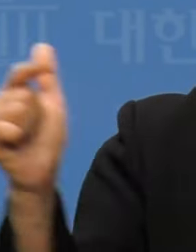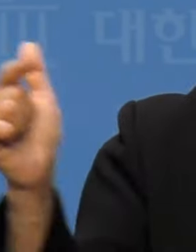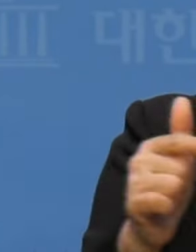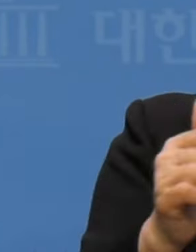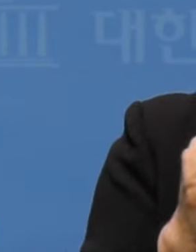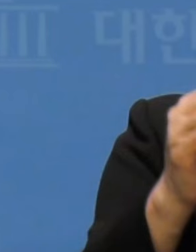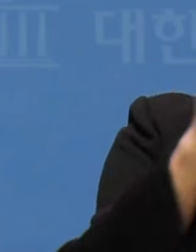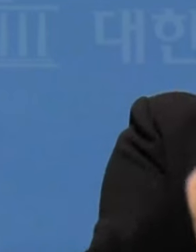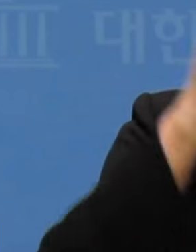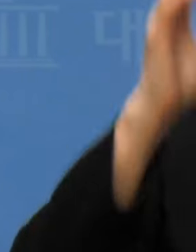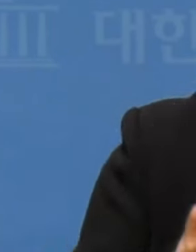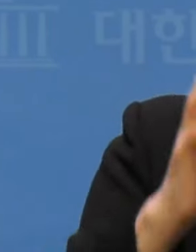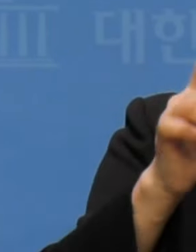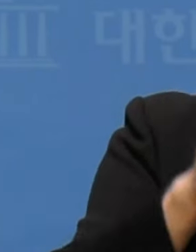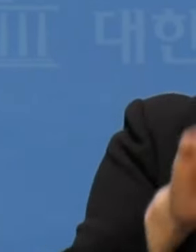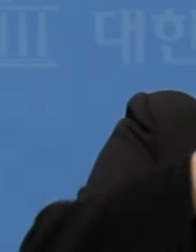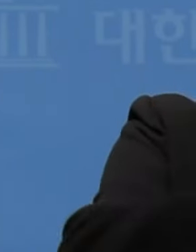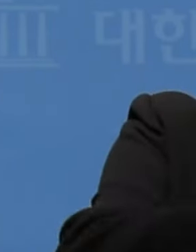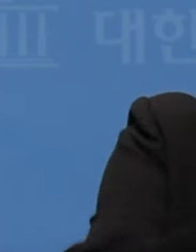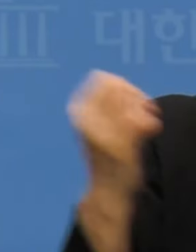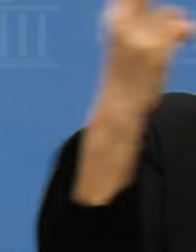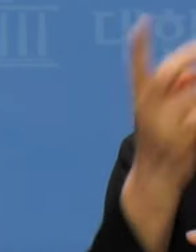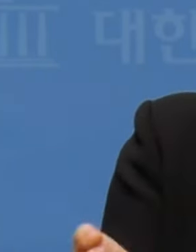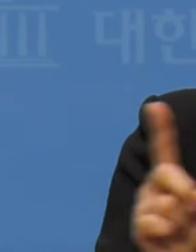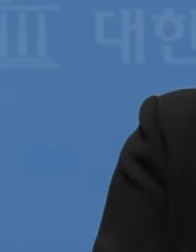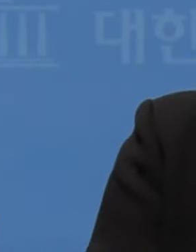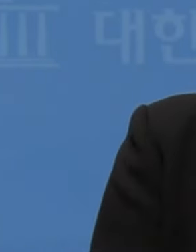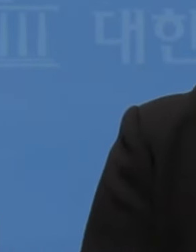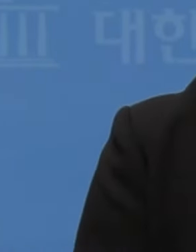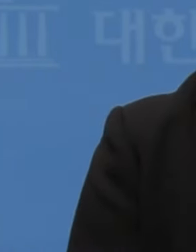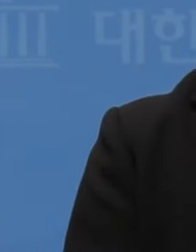단계로 들어서고 있는 한국을 반드시 재건하겠습니다.